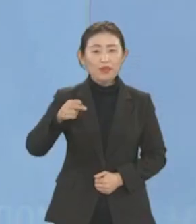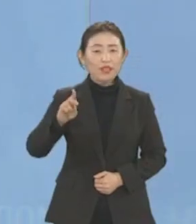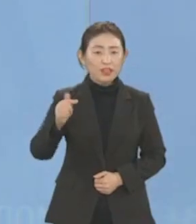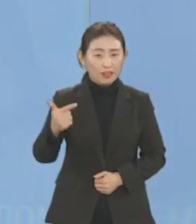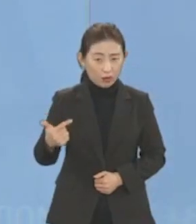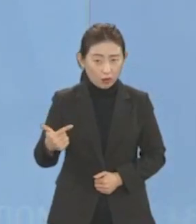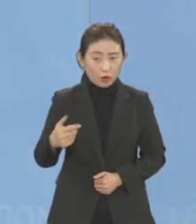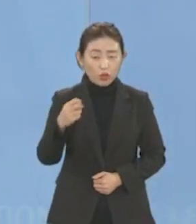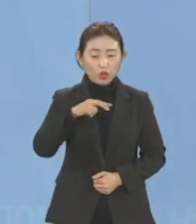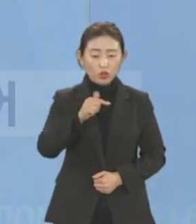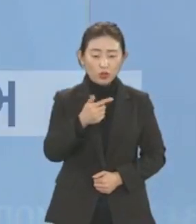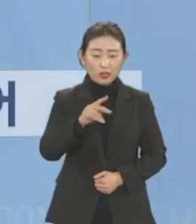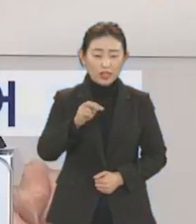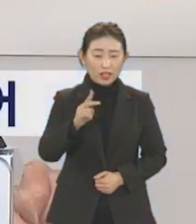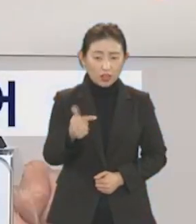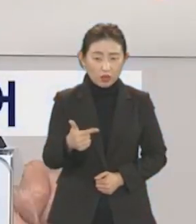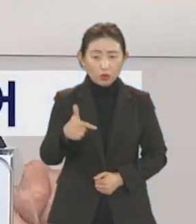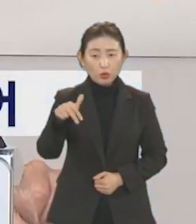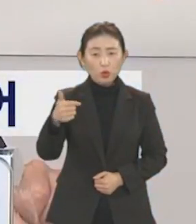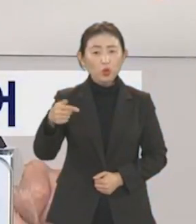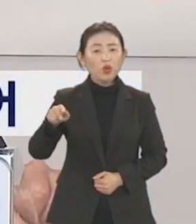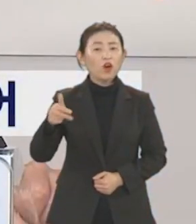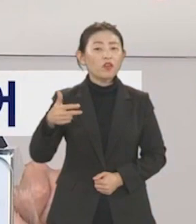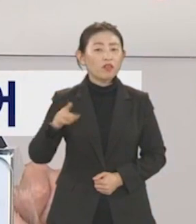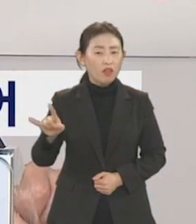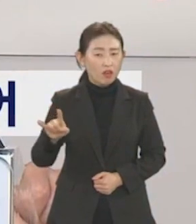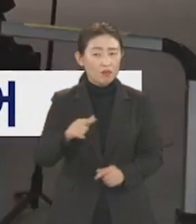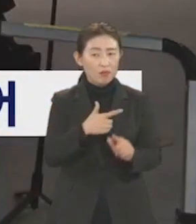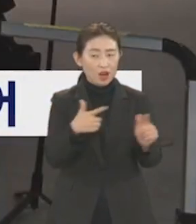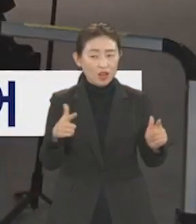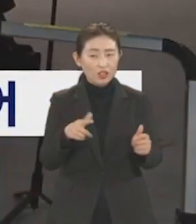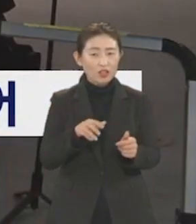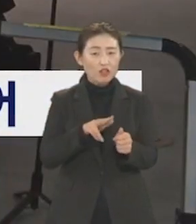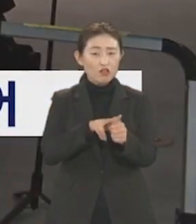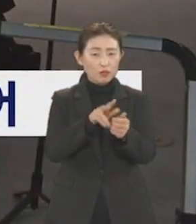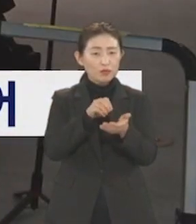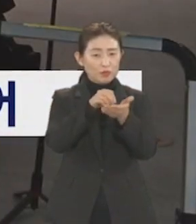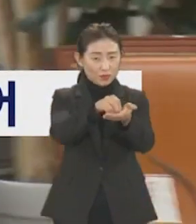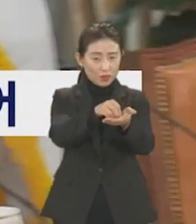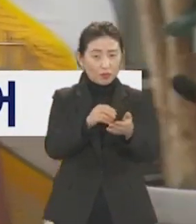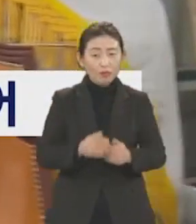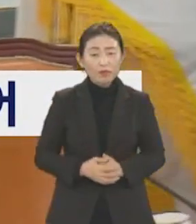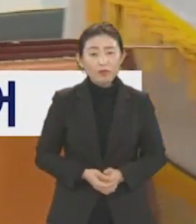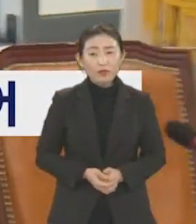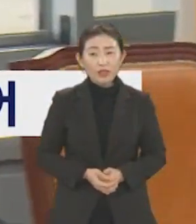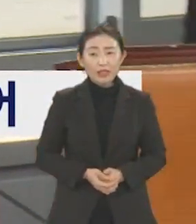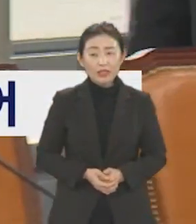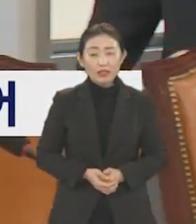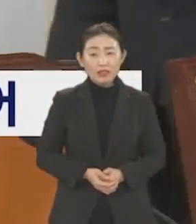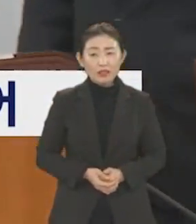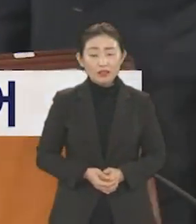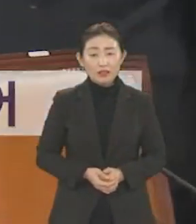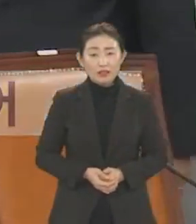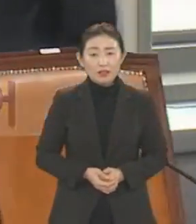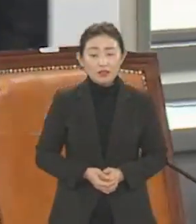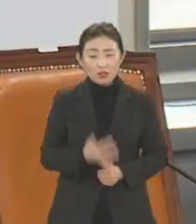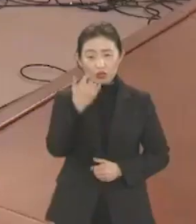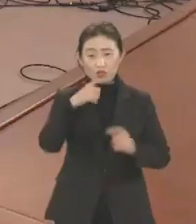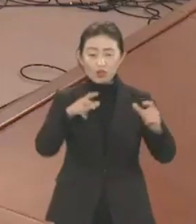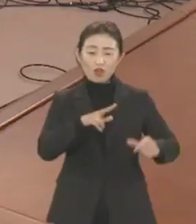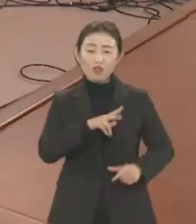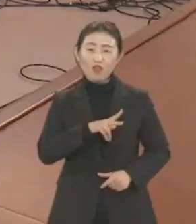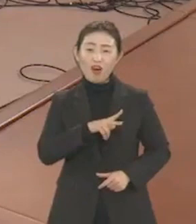주자 외에 윤상현, 조경태 등 다른 당권 주자들도 경쟁에 가세했습니다. 하지만 당권 경쟁에서